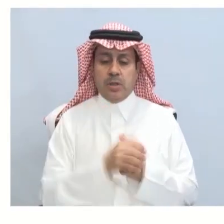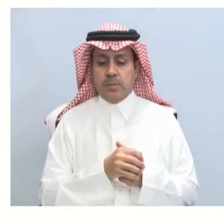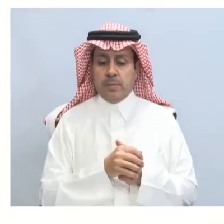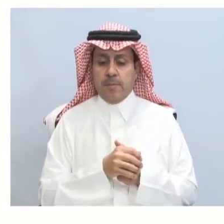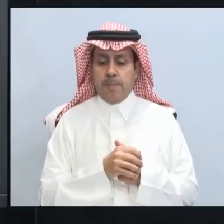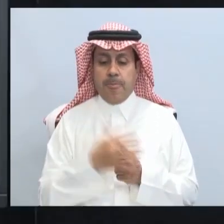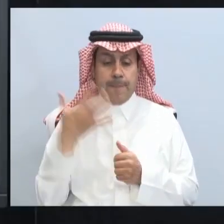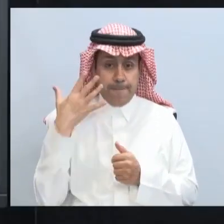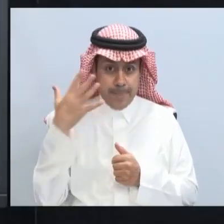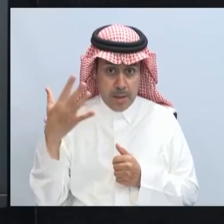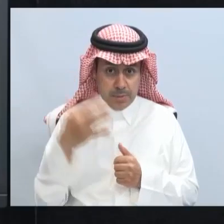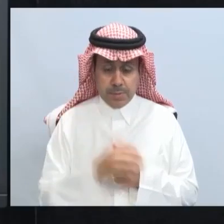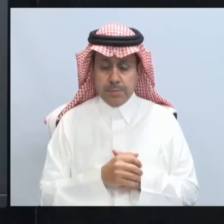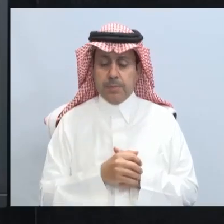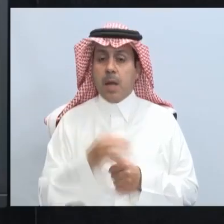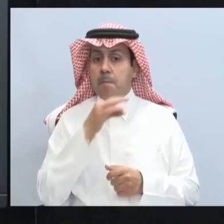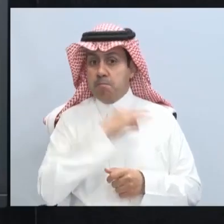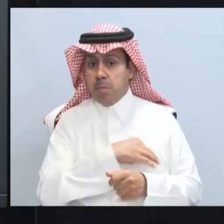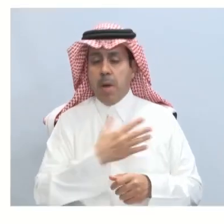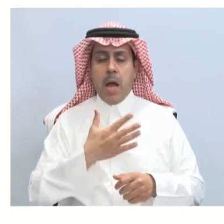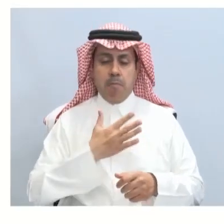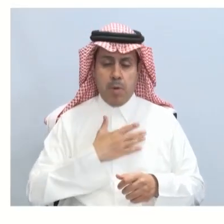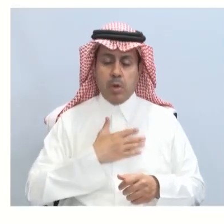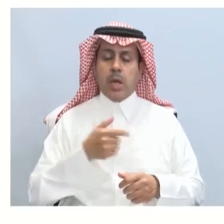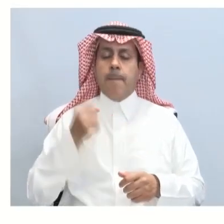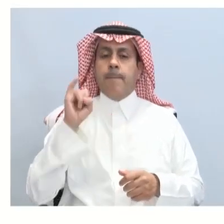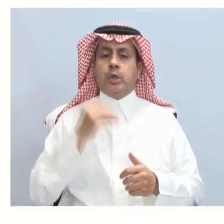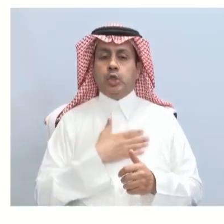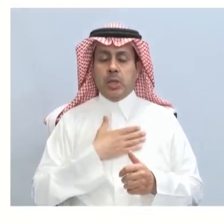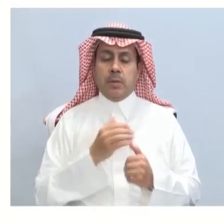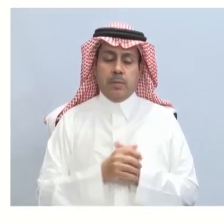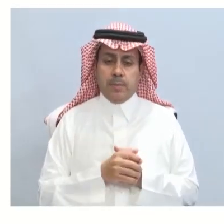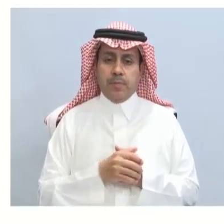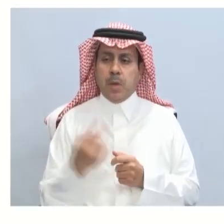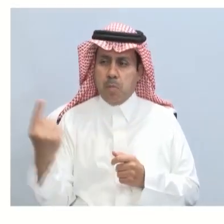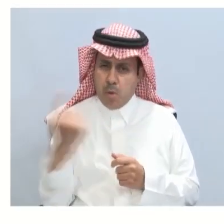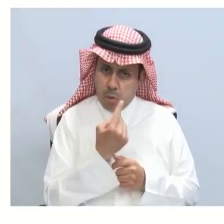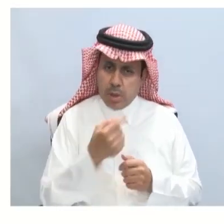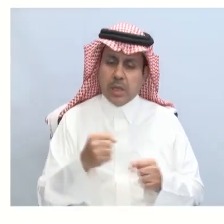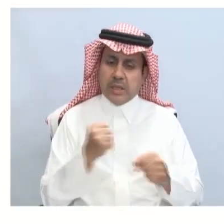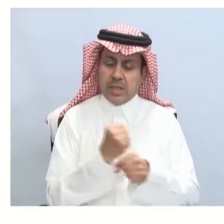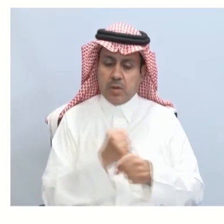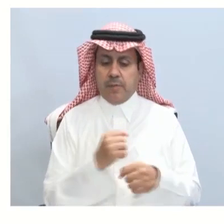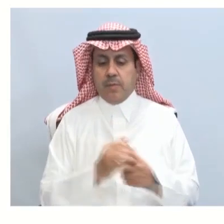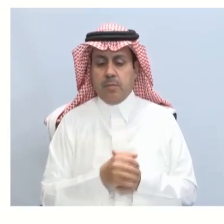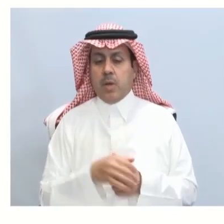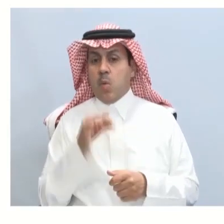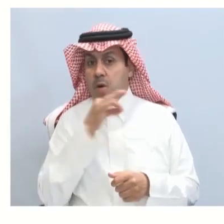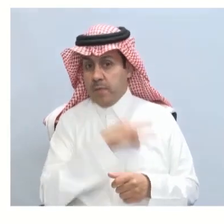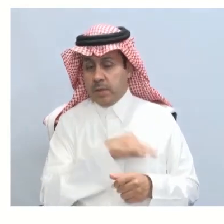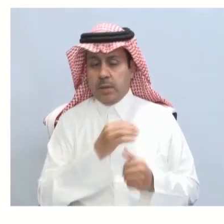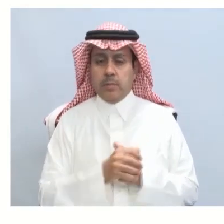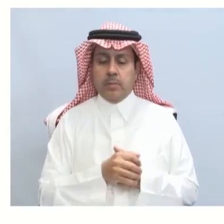ايضا الخامس ان تكون المنفعه مملوكه للمؤجر او ماذون له بالتصرف فيها والحكمه من هذا